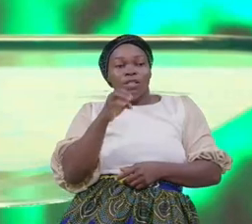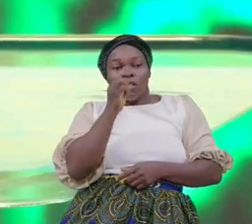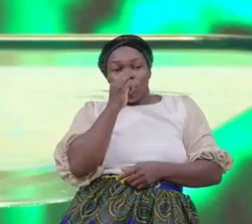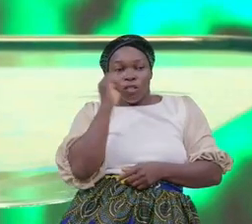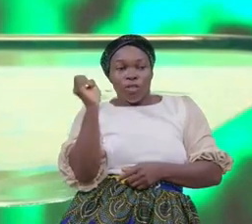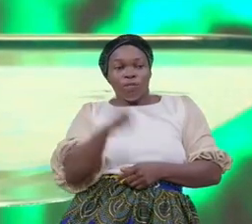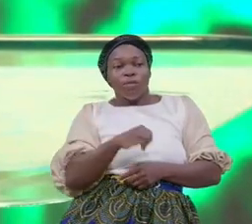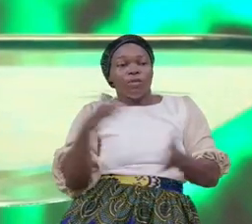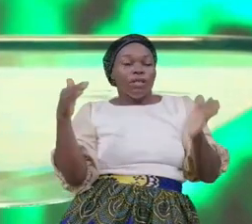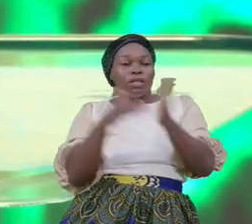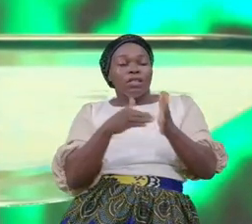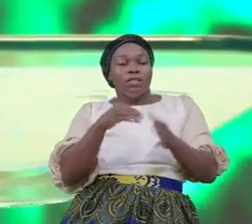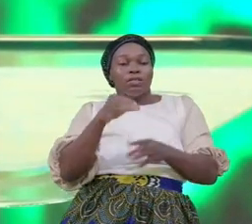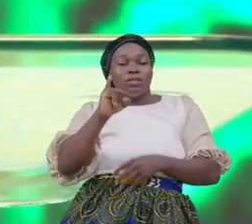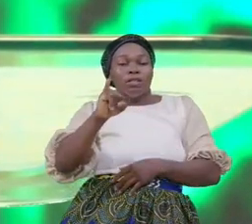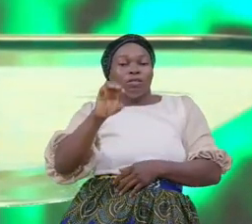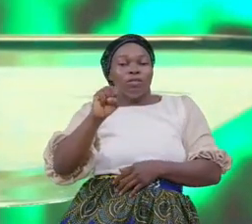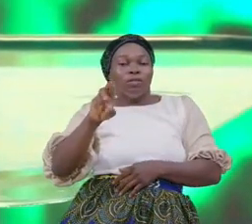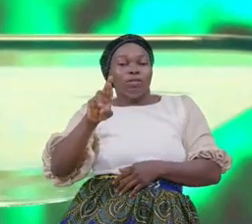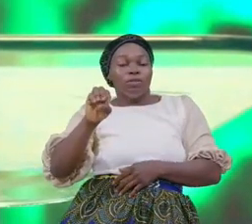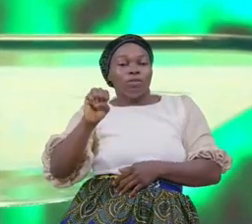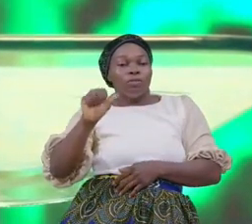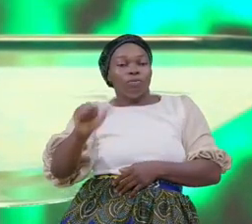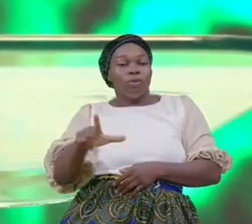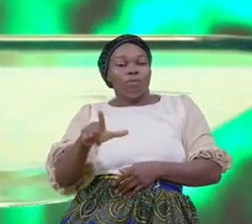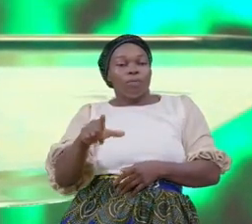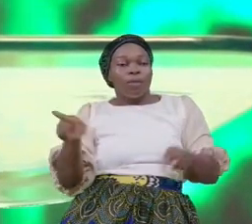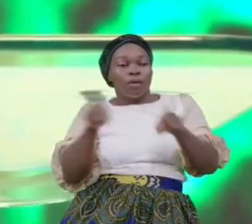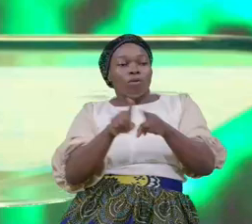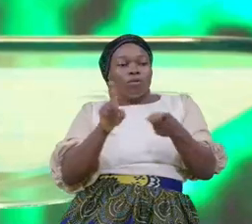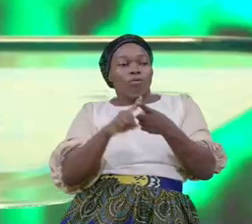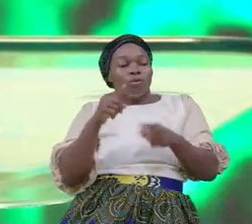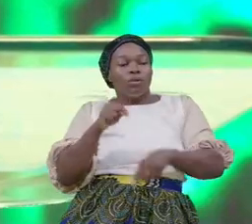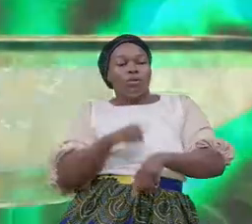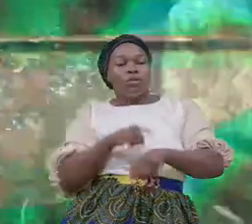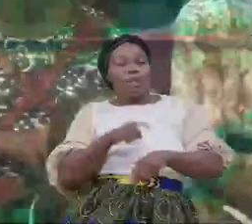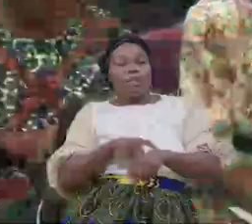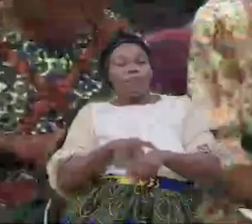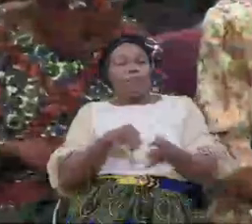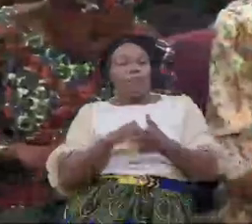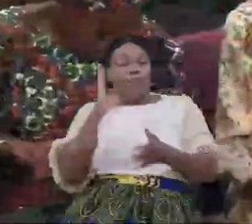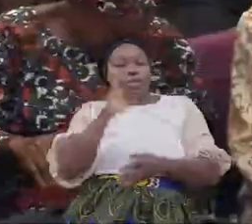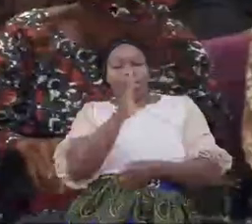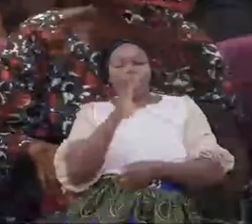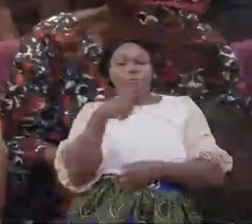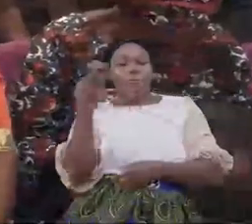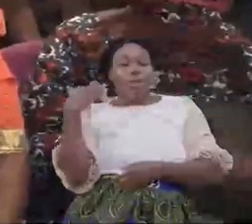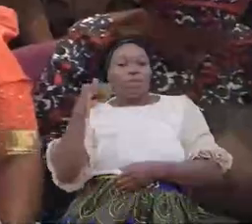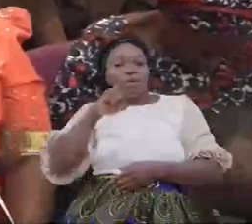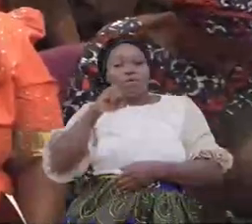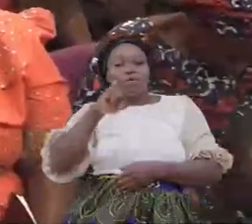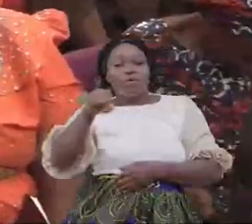En ce temps-ci, il sera dit à Jacob et à Israël, quelle